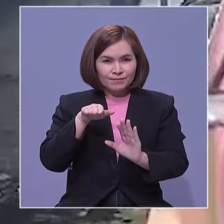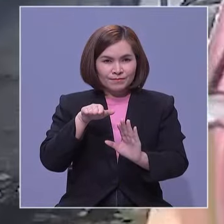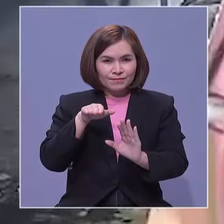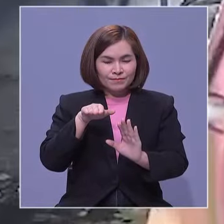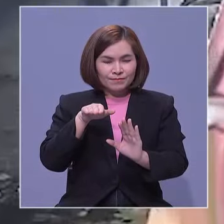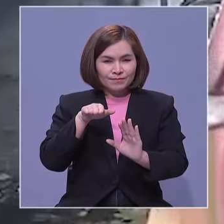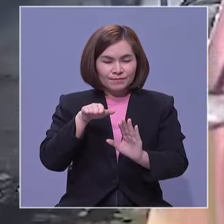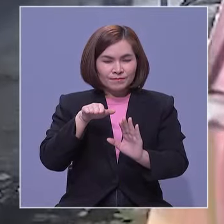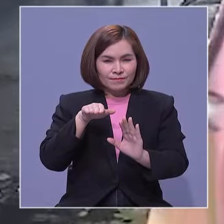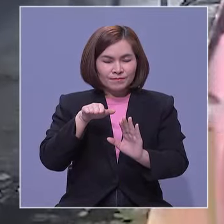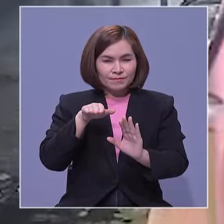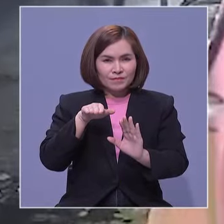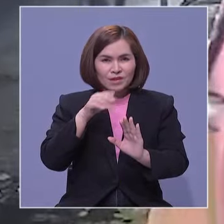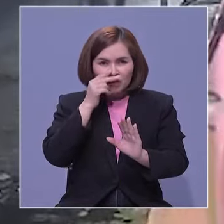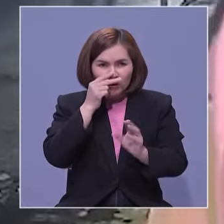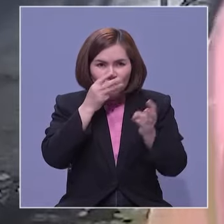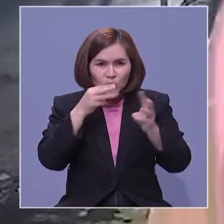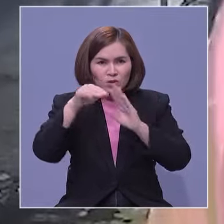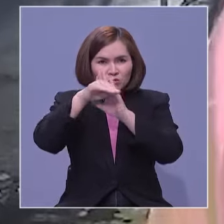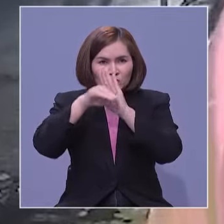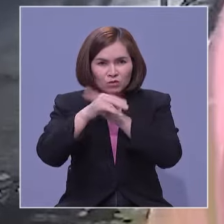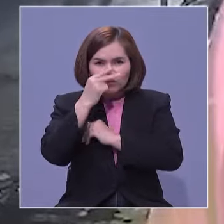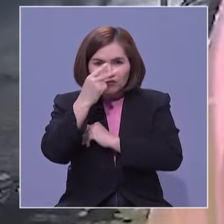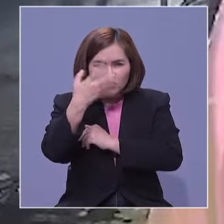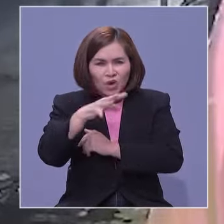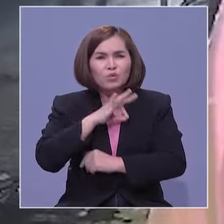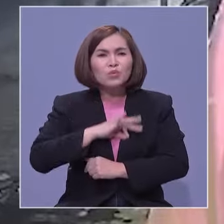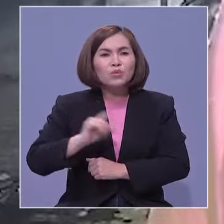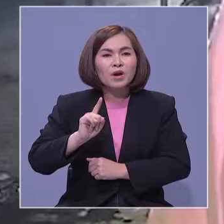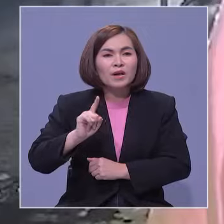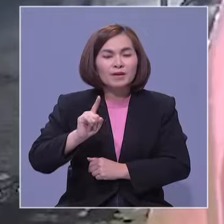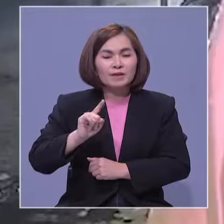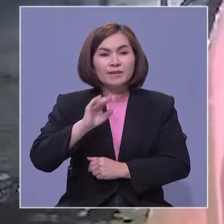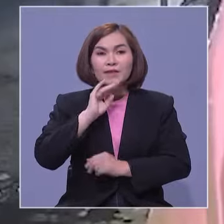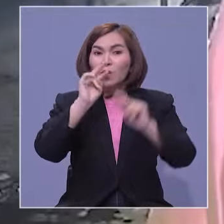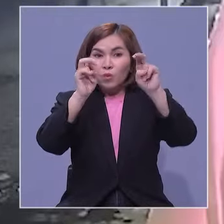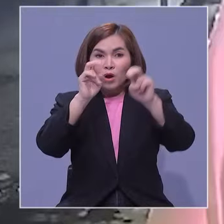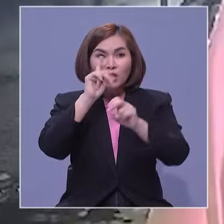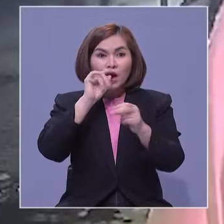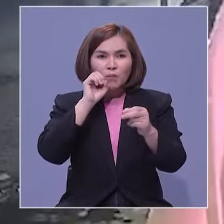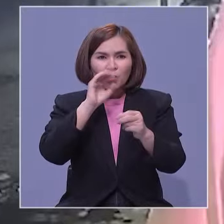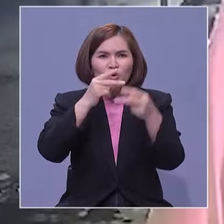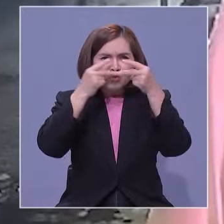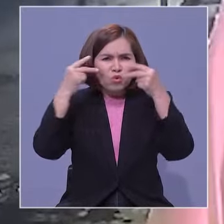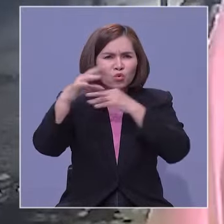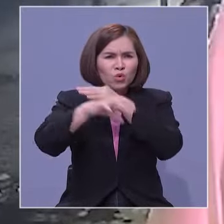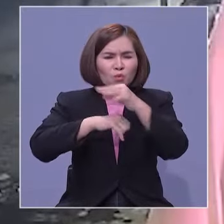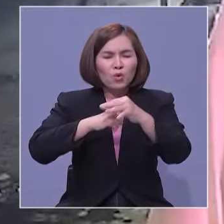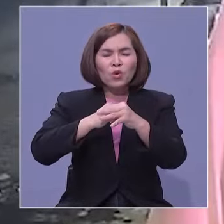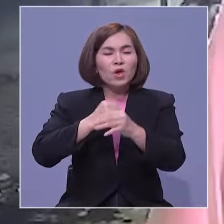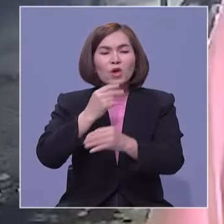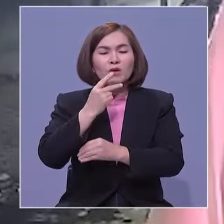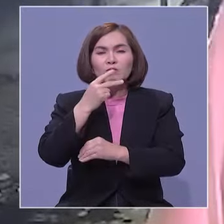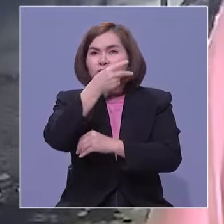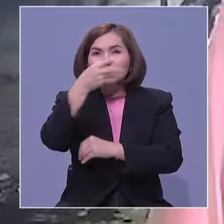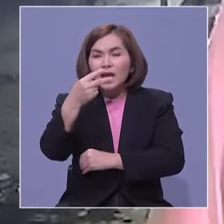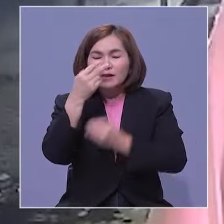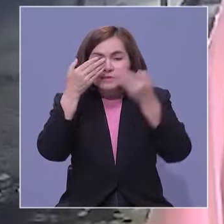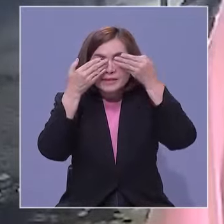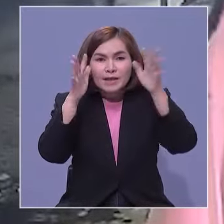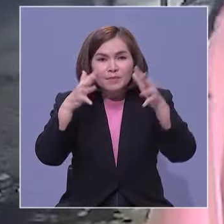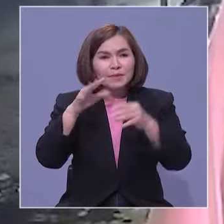หน่อยเอาจริงๆคุณน้องน้องท่านผู้ชมมถ้าเราไม่ขึ้นหัวข้อข่าวให้อ่ะดูจากภาพอย่างเดียวอ่ะจะรู้